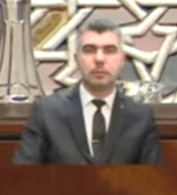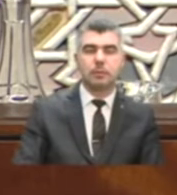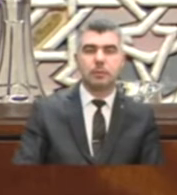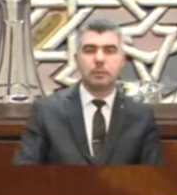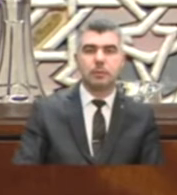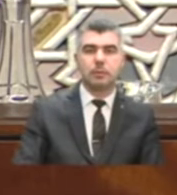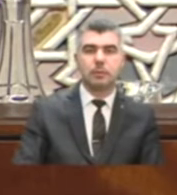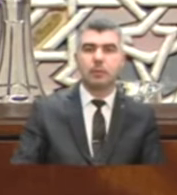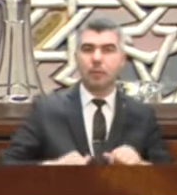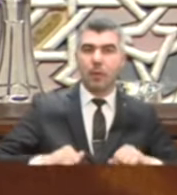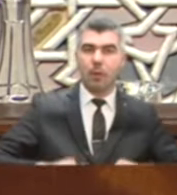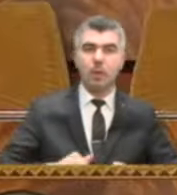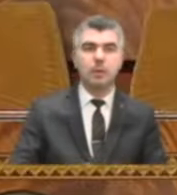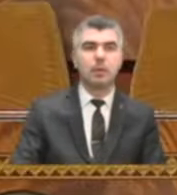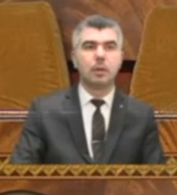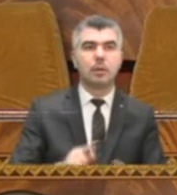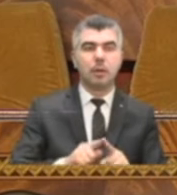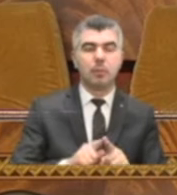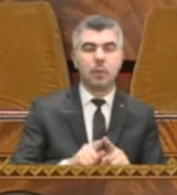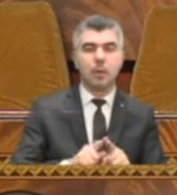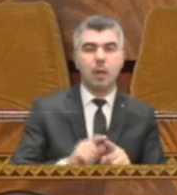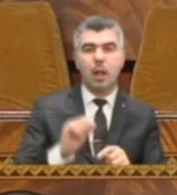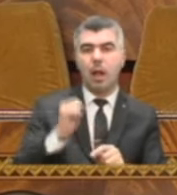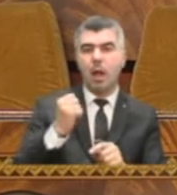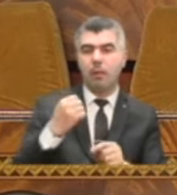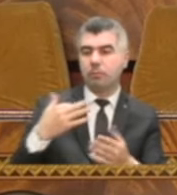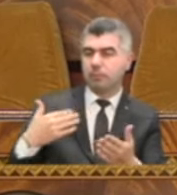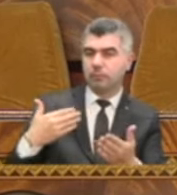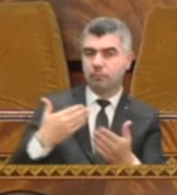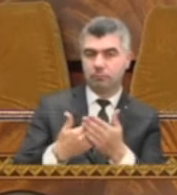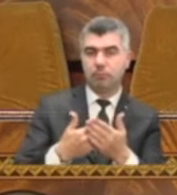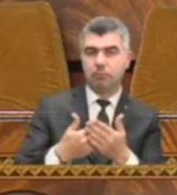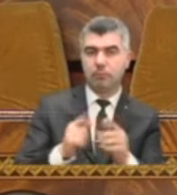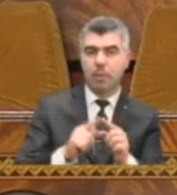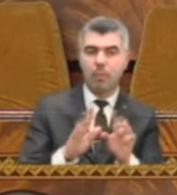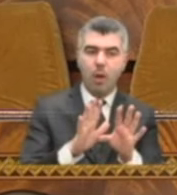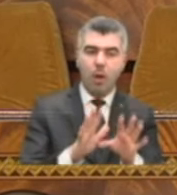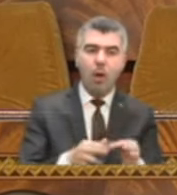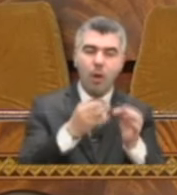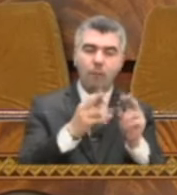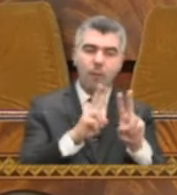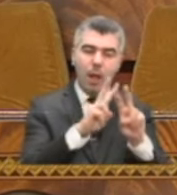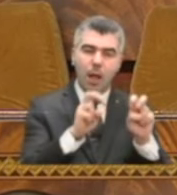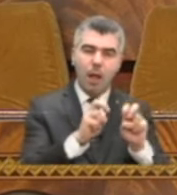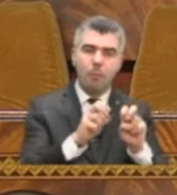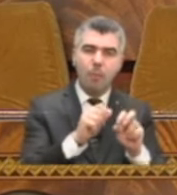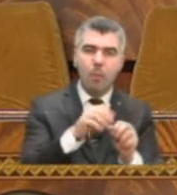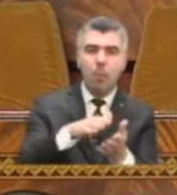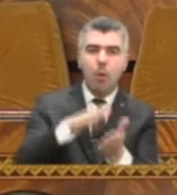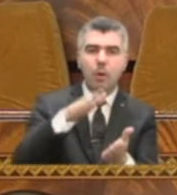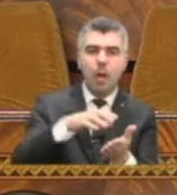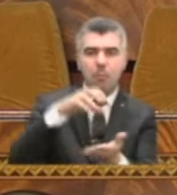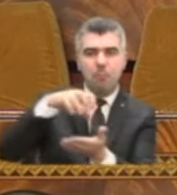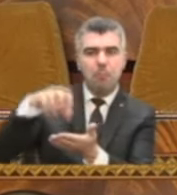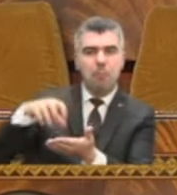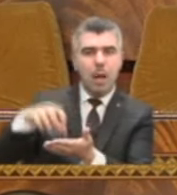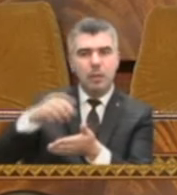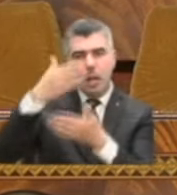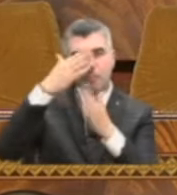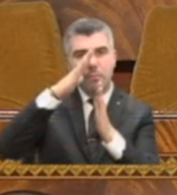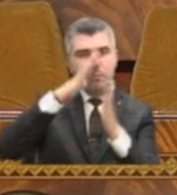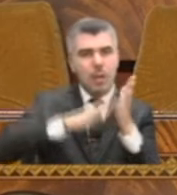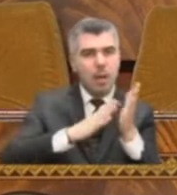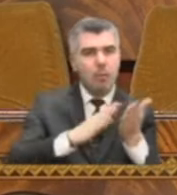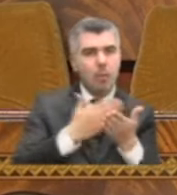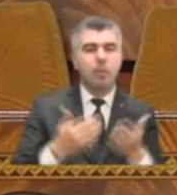السيدة الوزيرة، اتجهت بلادنا في السنوات الأخيرة إلى الاستثمار في البحث والتنقيب عن الغاز في مختلف مناطق المملكة،